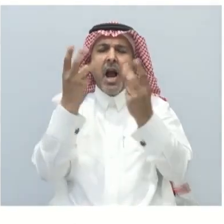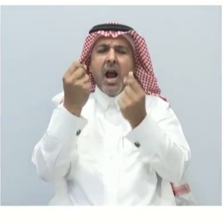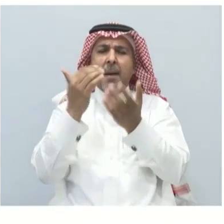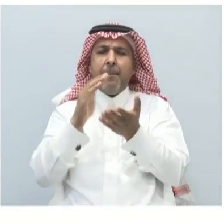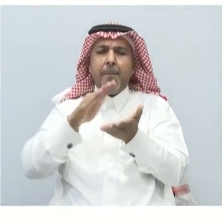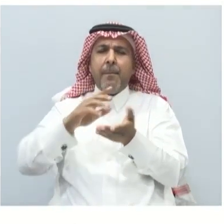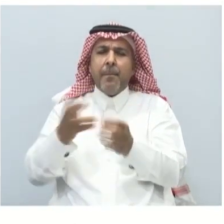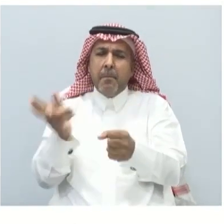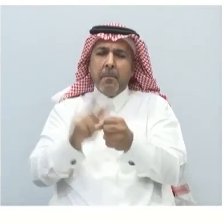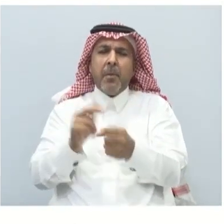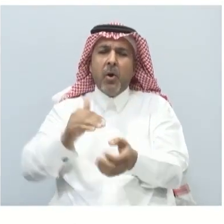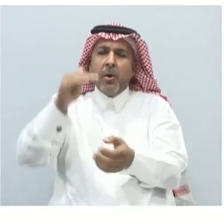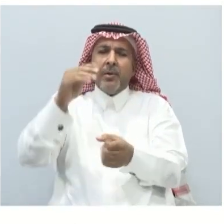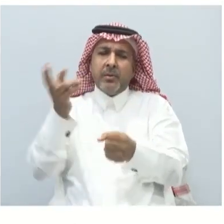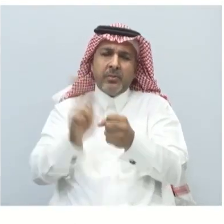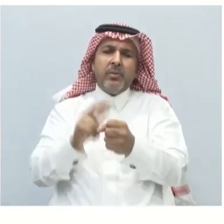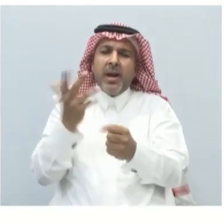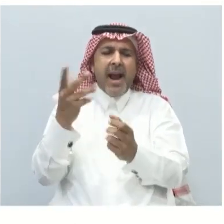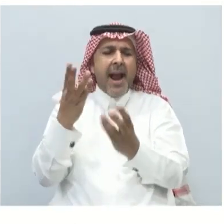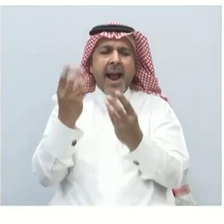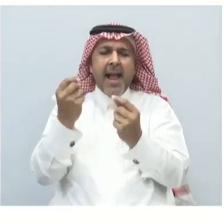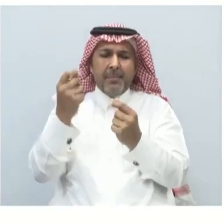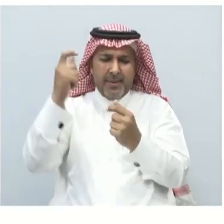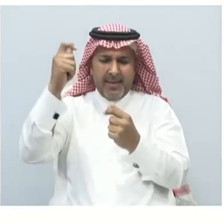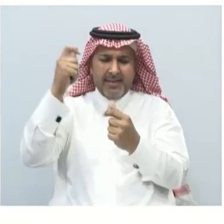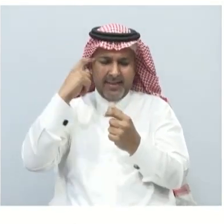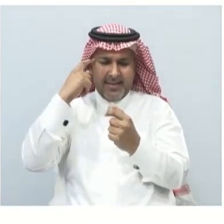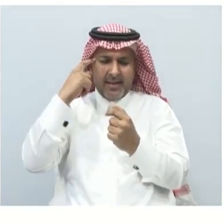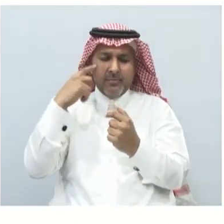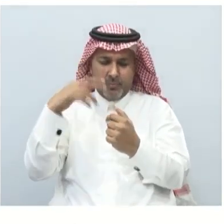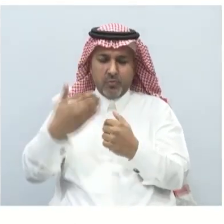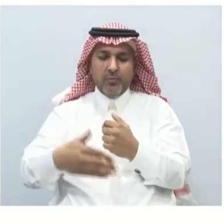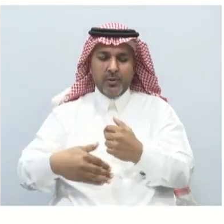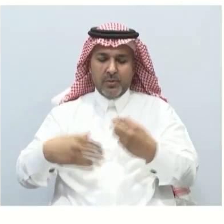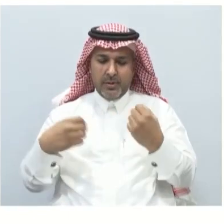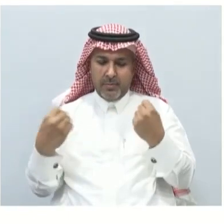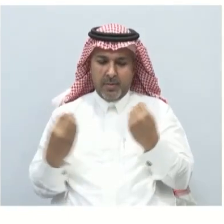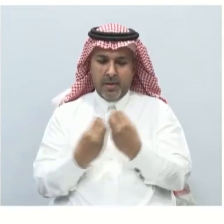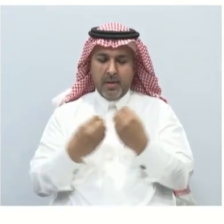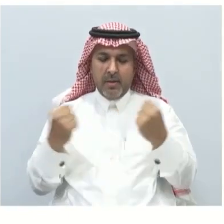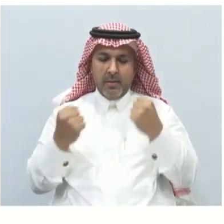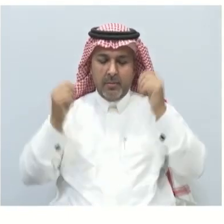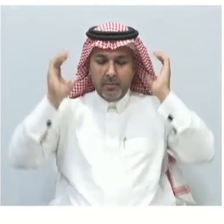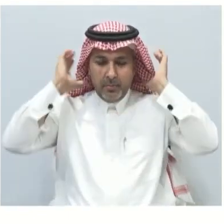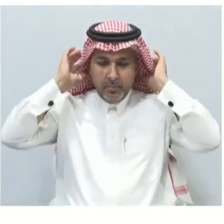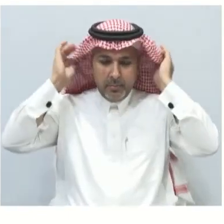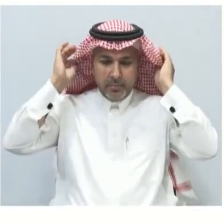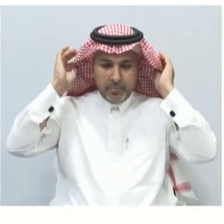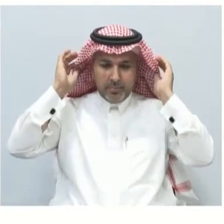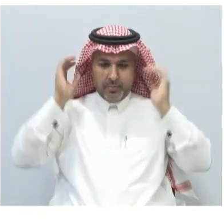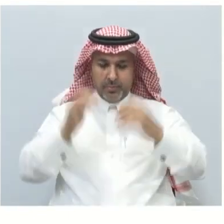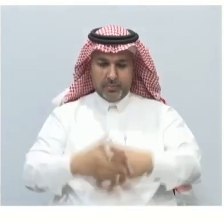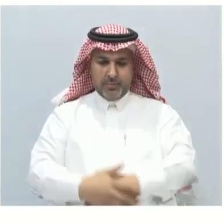الزياده عدد مرات الزياده فبالتالي نلاحظ ان القانون اي في واحد